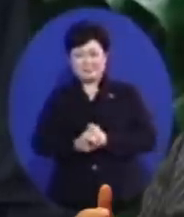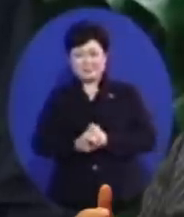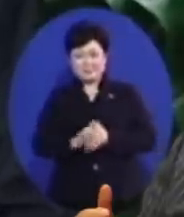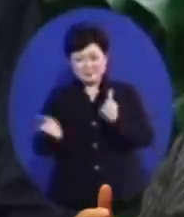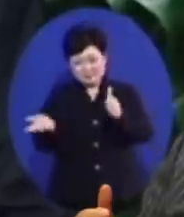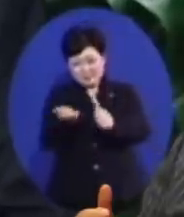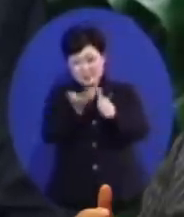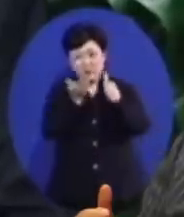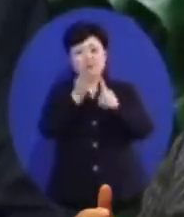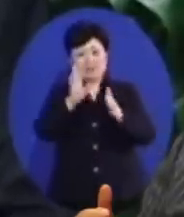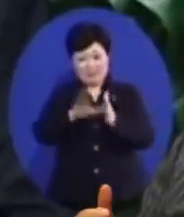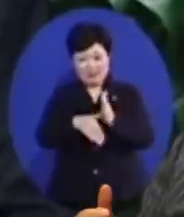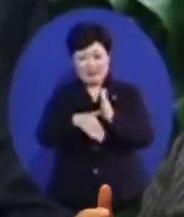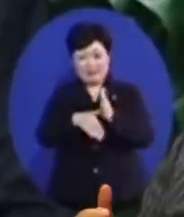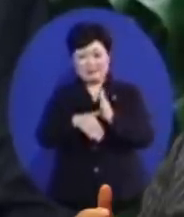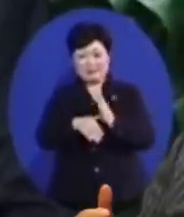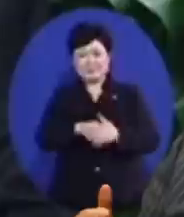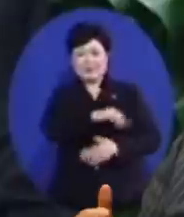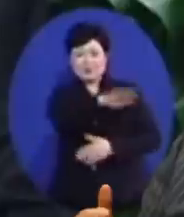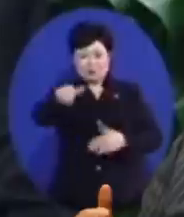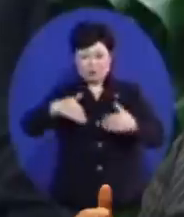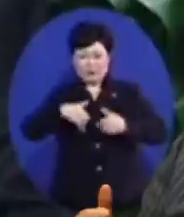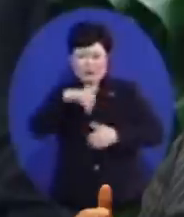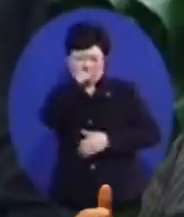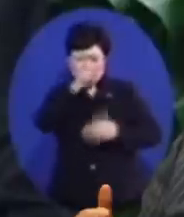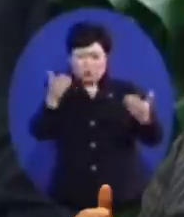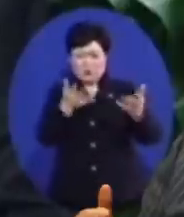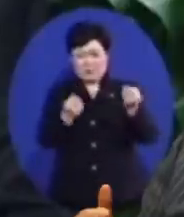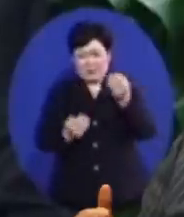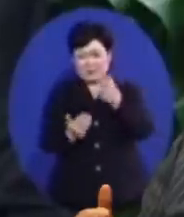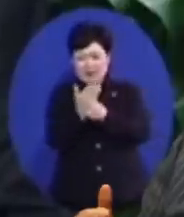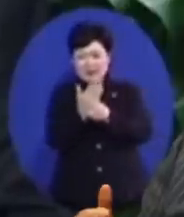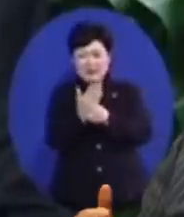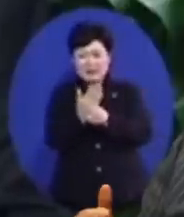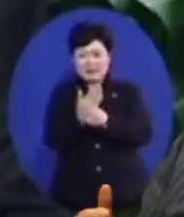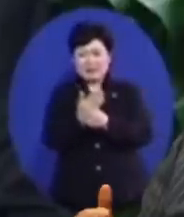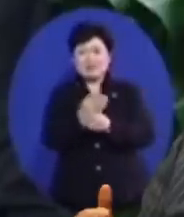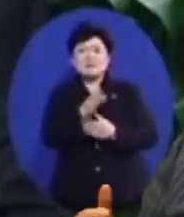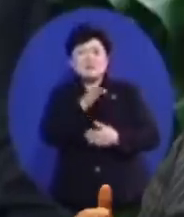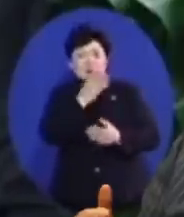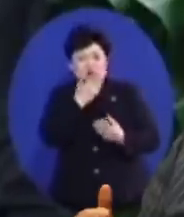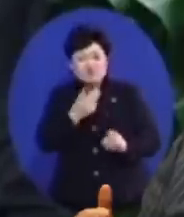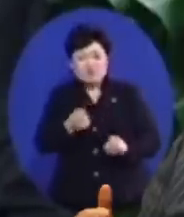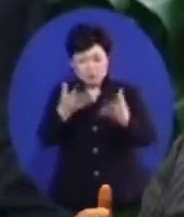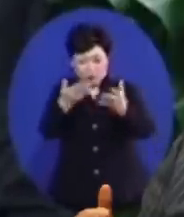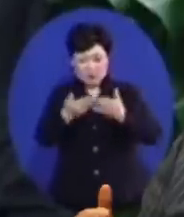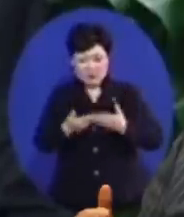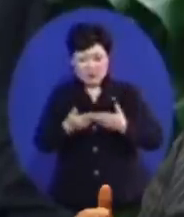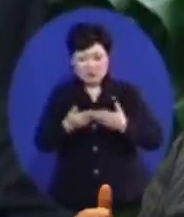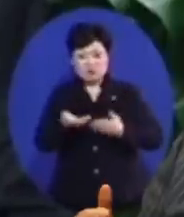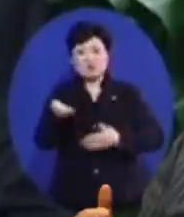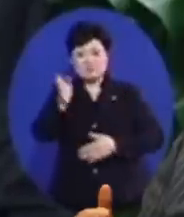키우실 때 우리에게 좋은 일이 많이 일어나게 해주시고 기도 응답도 해주시고 축복도 해주시지만